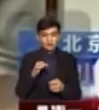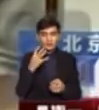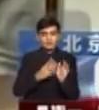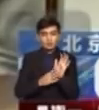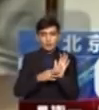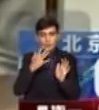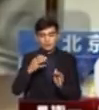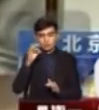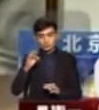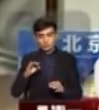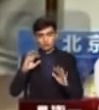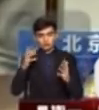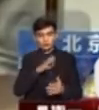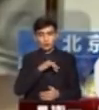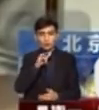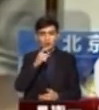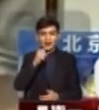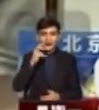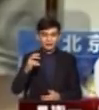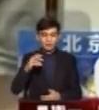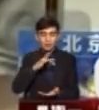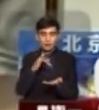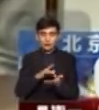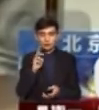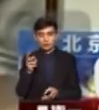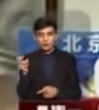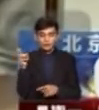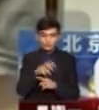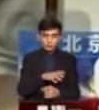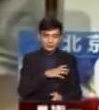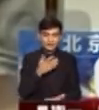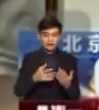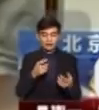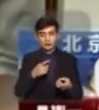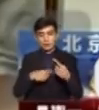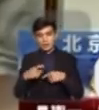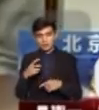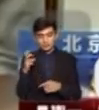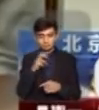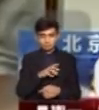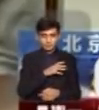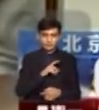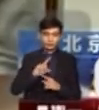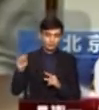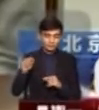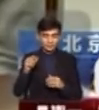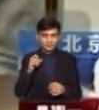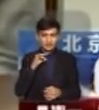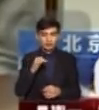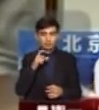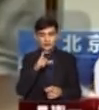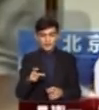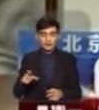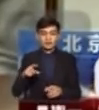95% случаев связаны с городом Ухань. Люди либо приезжали туда, либо возвращались. Мы подтвердили, что вирус передается от человека к